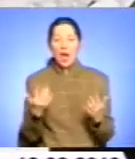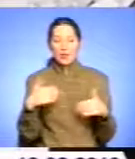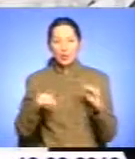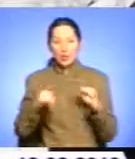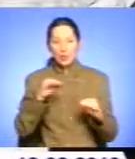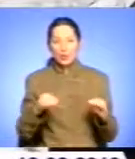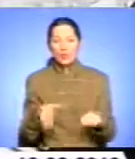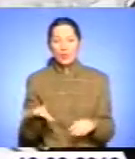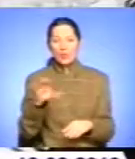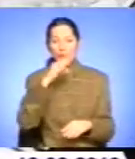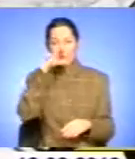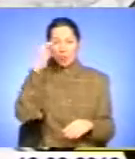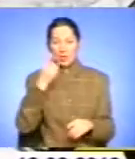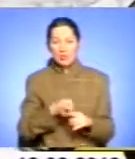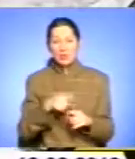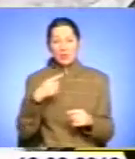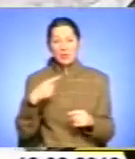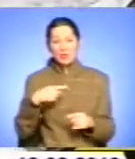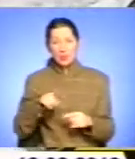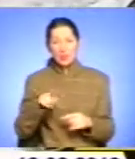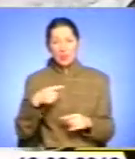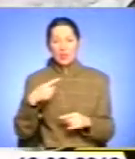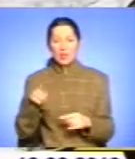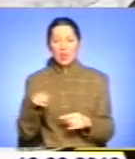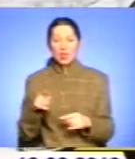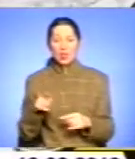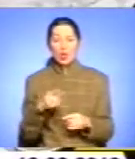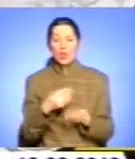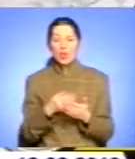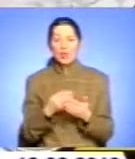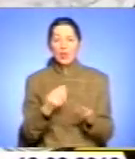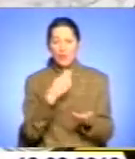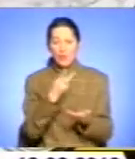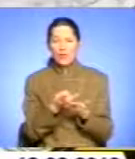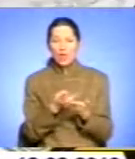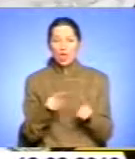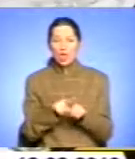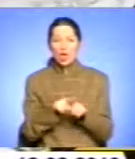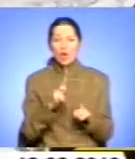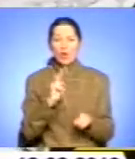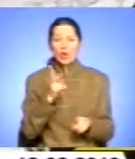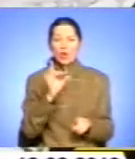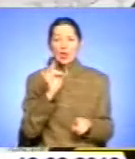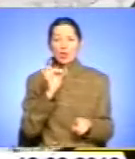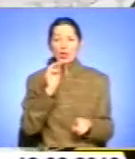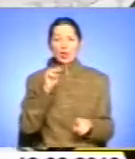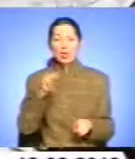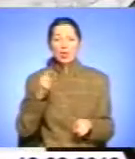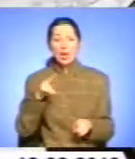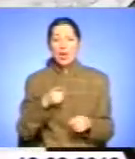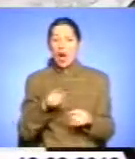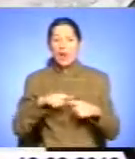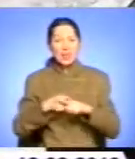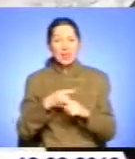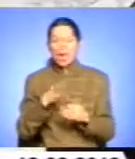від всього іншого. Тобто на вигляд це як якийсь кришталь, так? А технічно це зовсім інша справа. Це не дерево, це не пісок навіть,